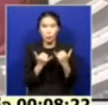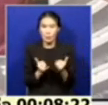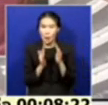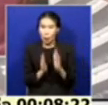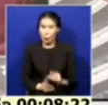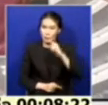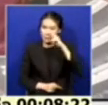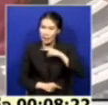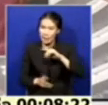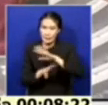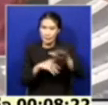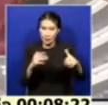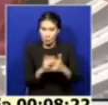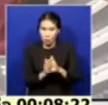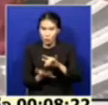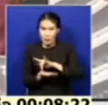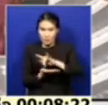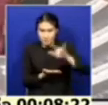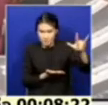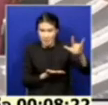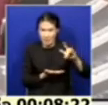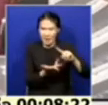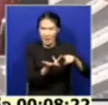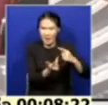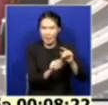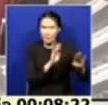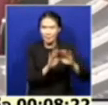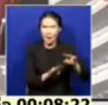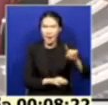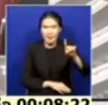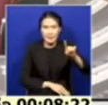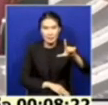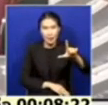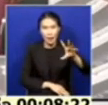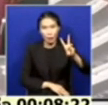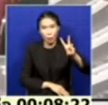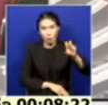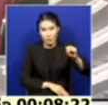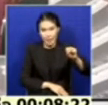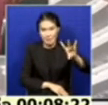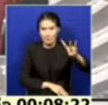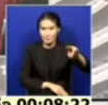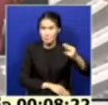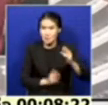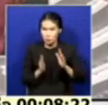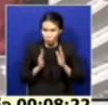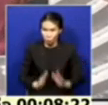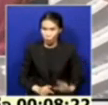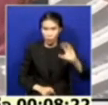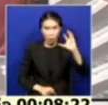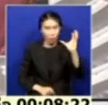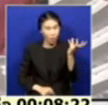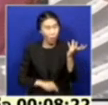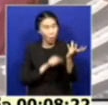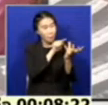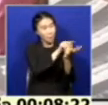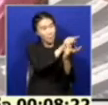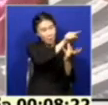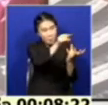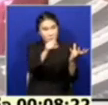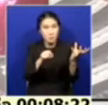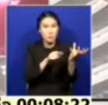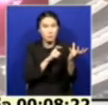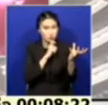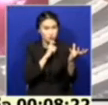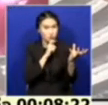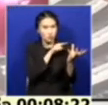านก็จะไม่มาแจ้งสถานทูตจนกระทั่งมีปัญหามีความเดือดร้อนถึงได้รับทราบตัวตนของคนไทยเหล่านั้นนะครับค